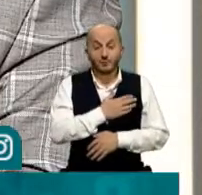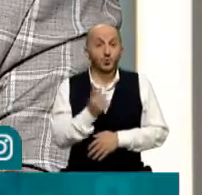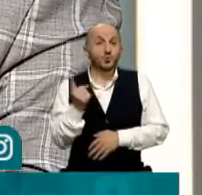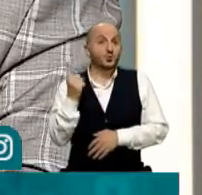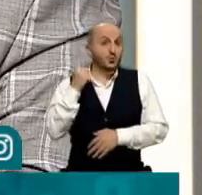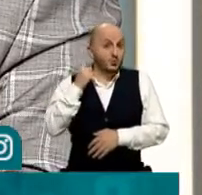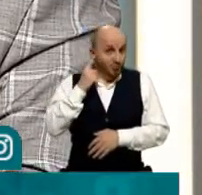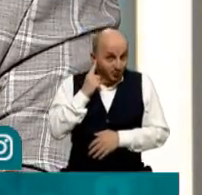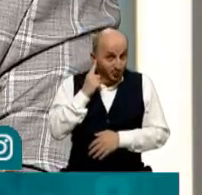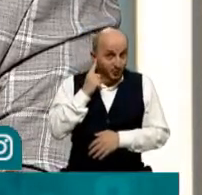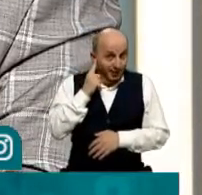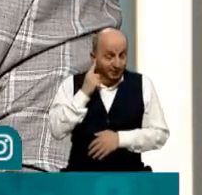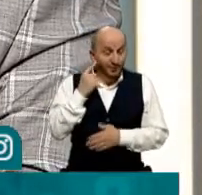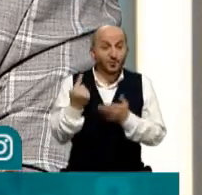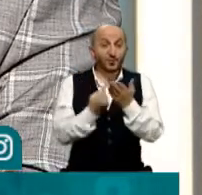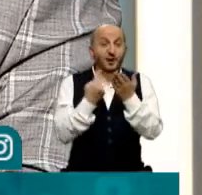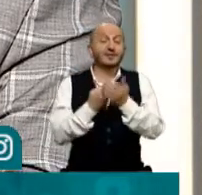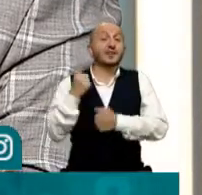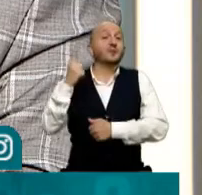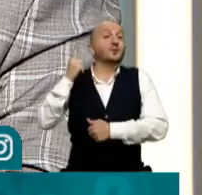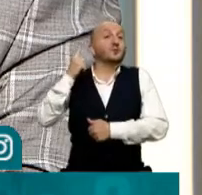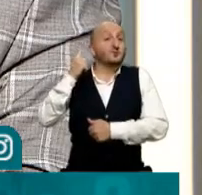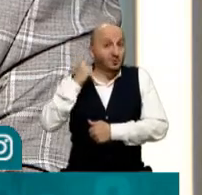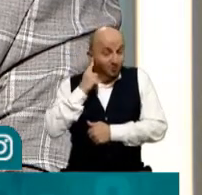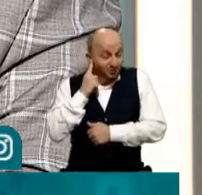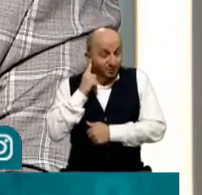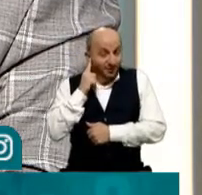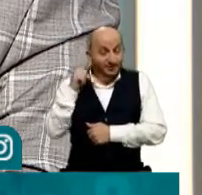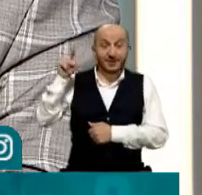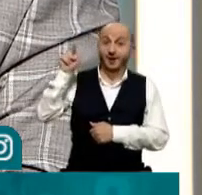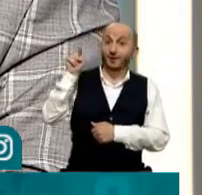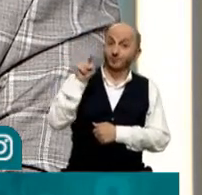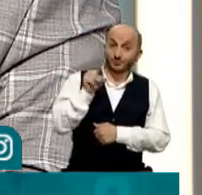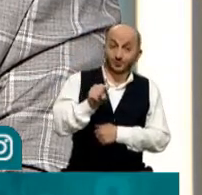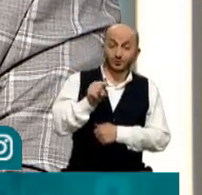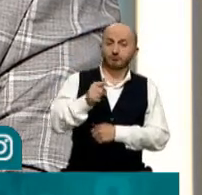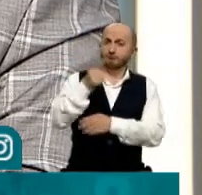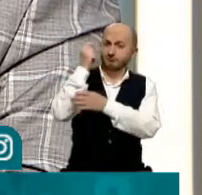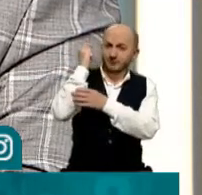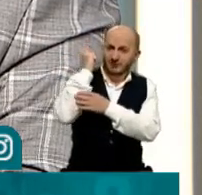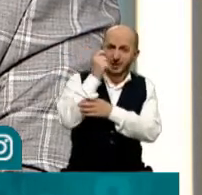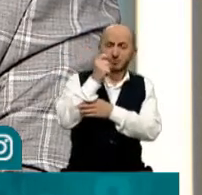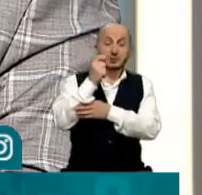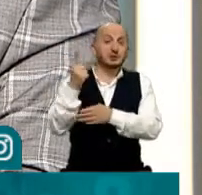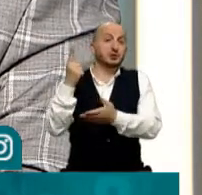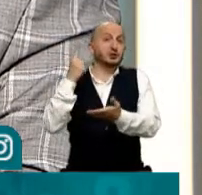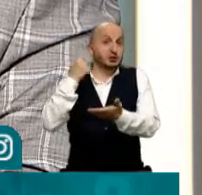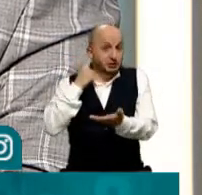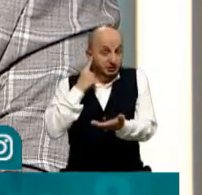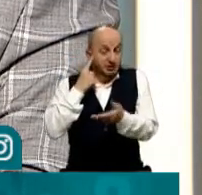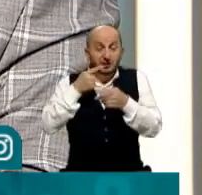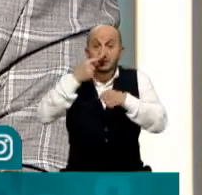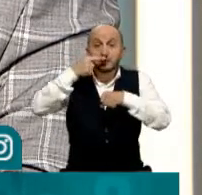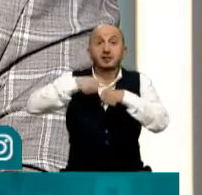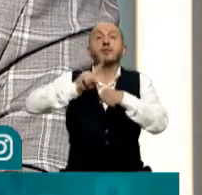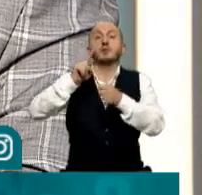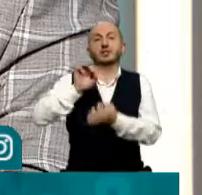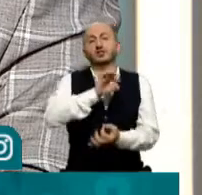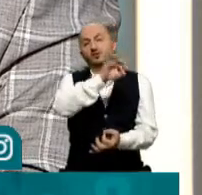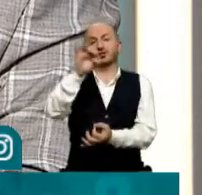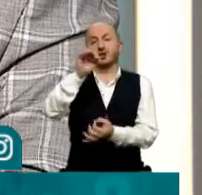halde, Kur'an-ı Kerim'i duyduğu halde ve bunun tebliğini işittiği halde iman etmeyenler